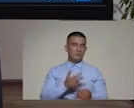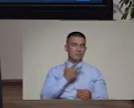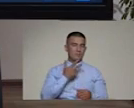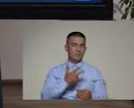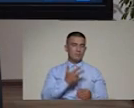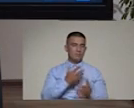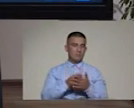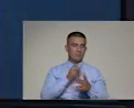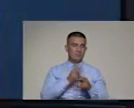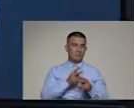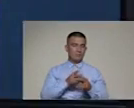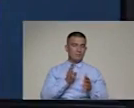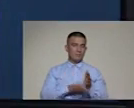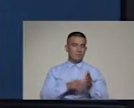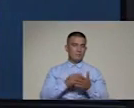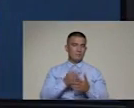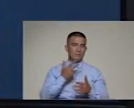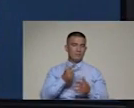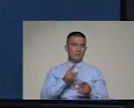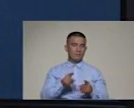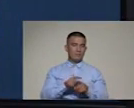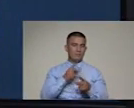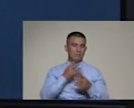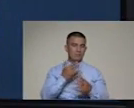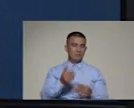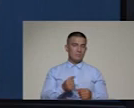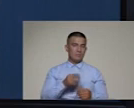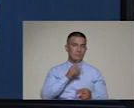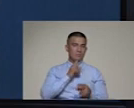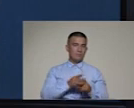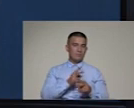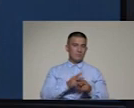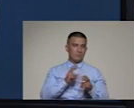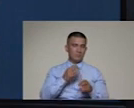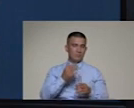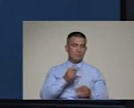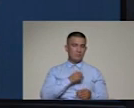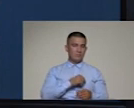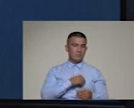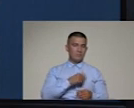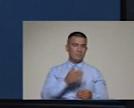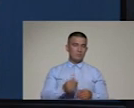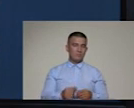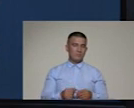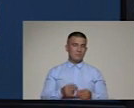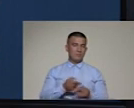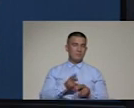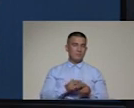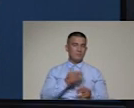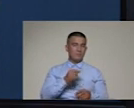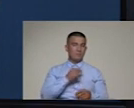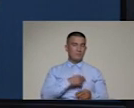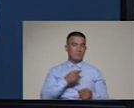ya'ni metalmaslarning agregat holati 3 ta ko'rinishda bo'lib, metallarning agregat holatidan shu xususiyati